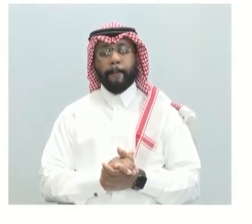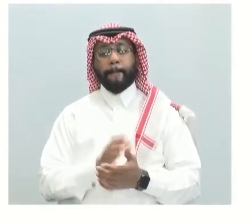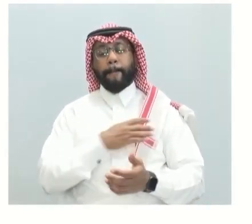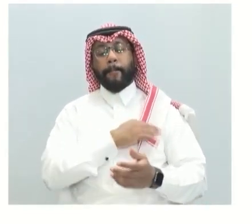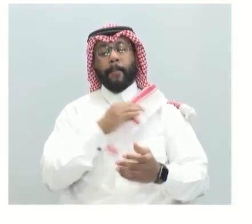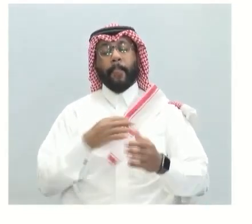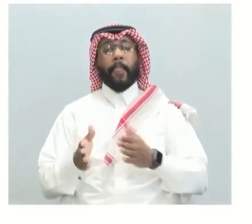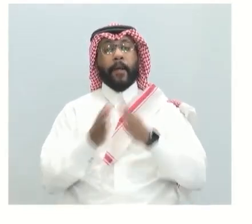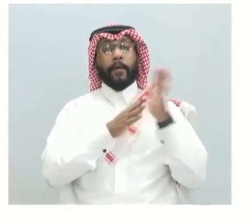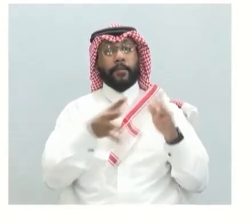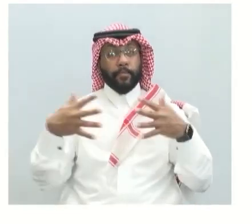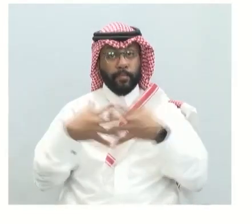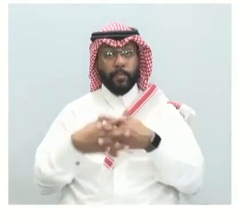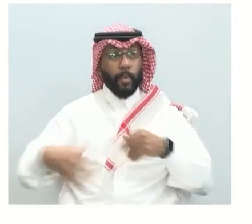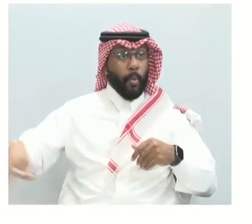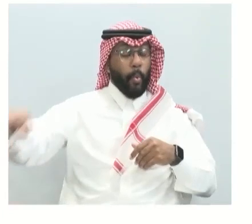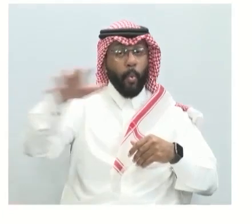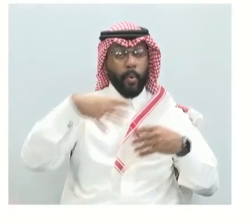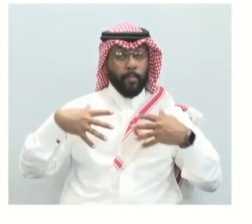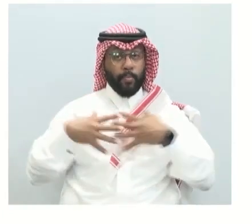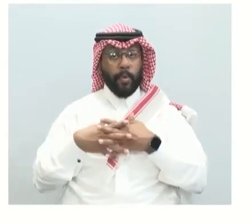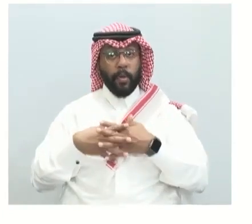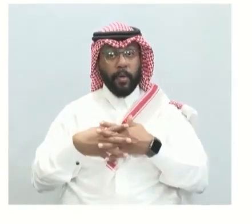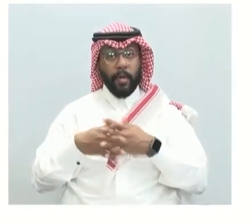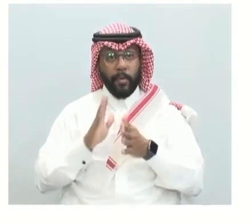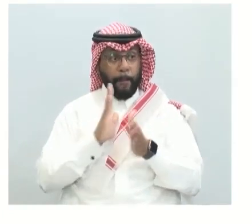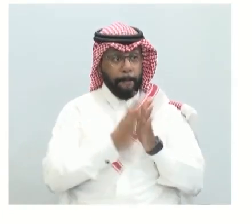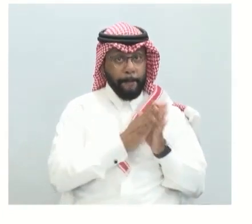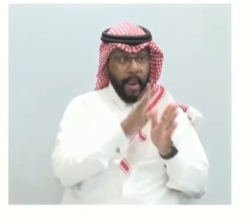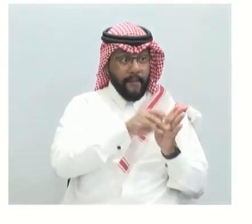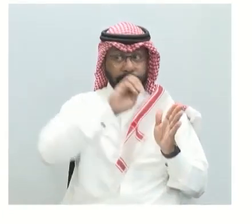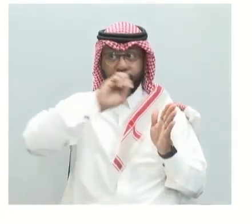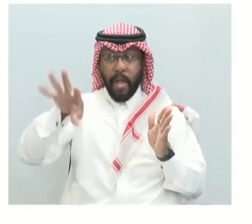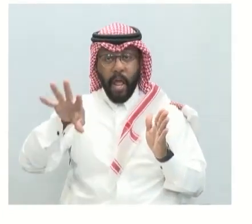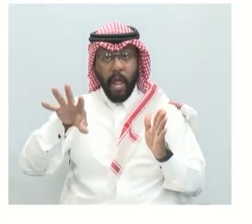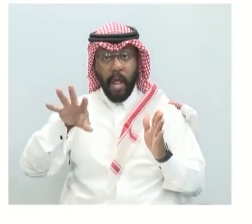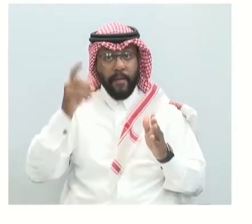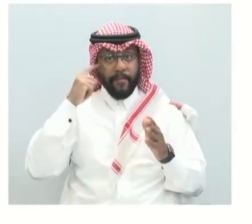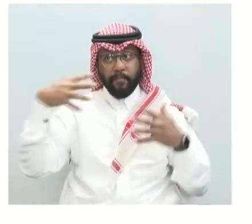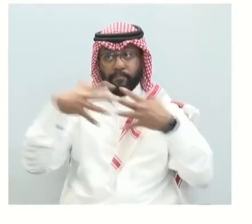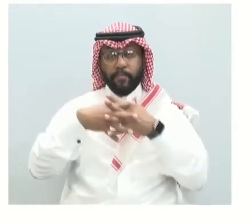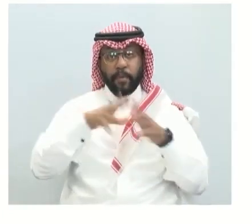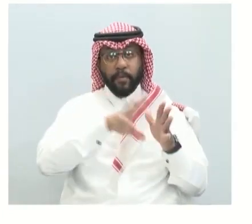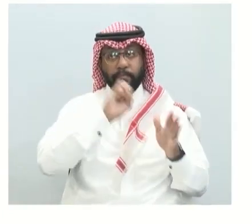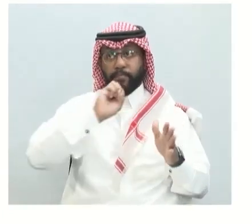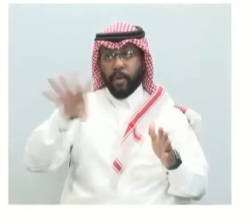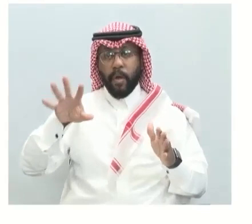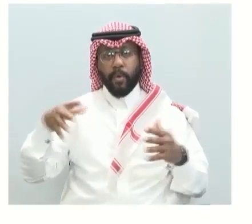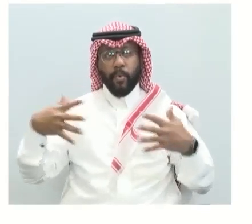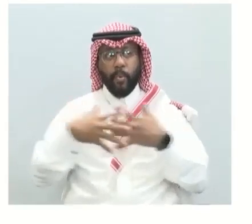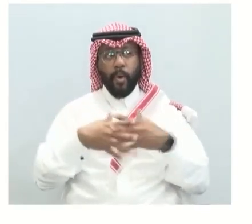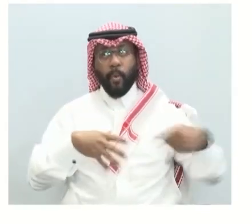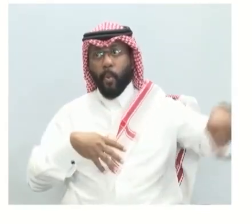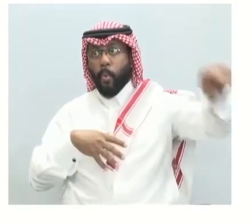طيب هل يمكننا مشاركه ملفاتنا مع اصدقائنا في التيمز نعم نستطيع ان نقوم بعمل شيرنج او مشاركه للملفات